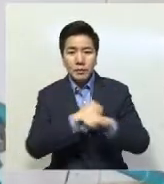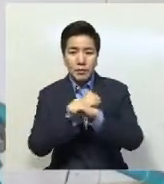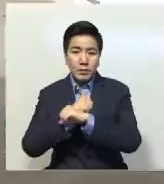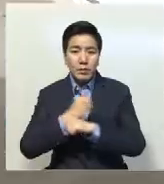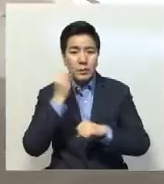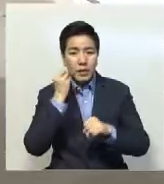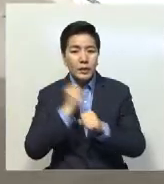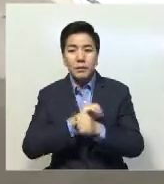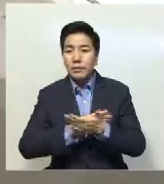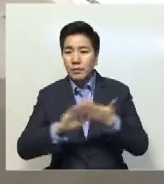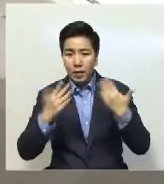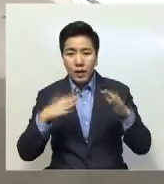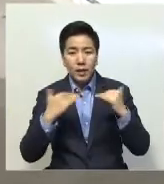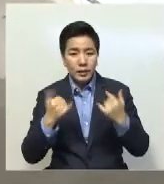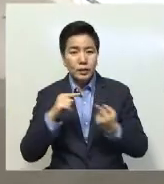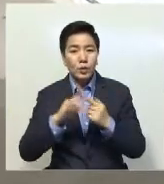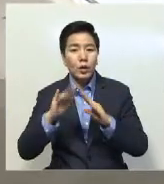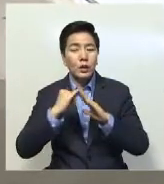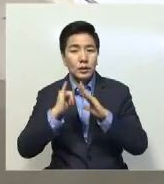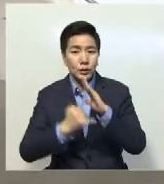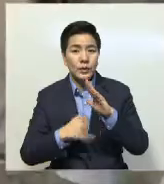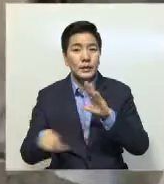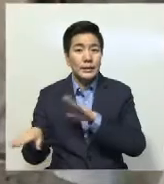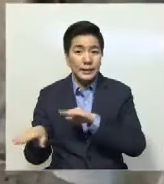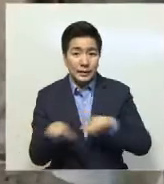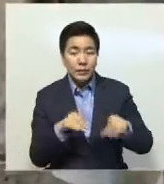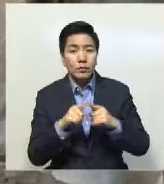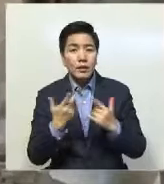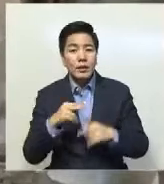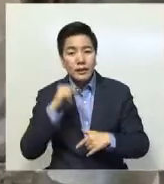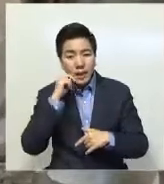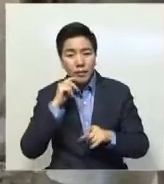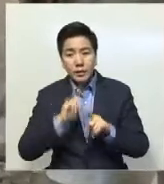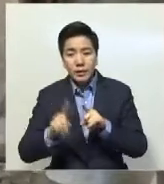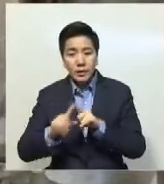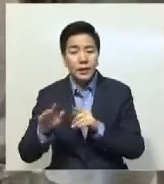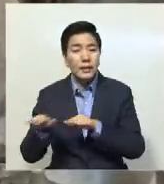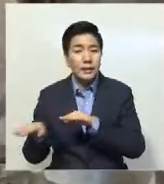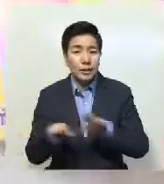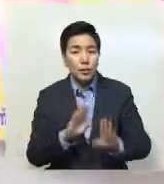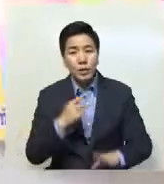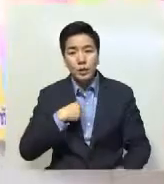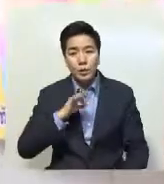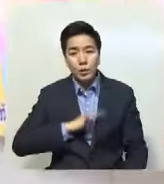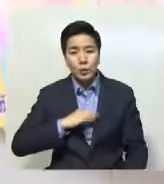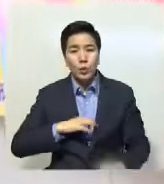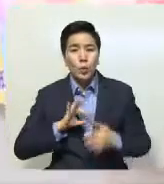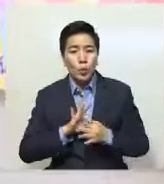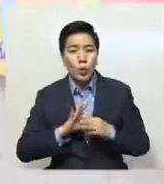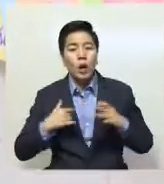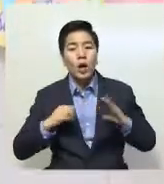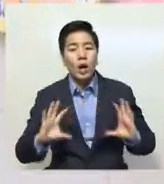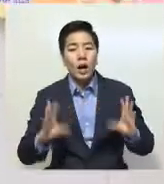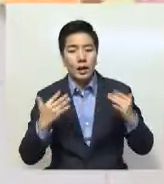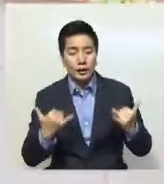อบบริเวณบ้านเป็นที่เรียบร้อยซึ่งทางจังหวัดนะครับได้มีการเตรียมความพร้อมรับมือสถานการณ์น้ำในด้านต่างๆจึงทำให้รู้สึกคลายความกังวลไปได้บ้